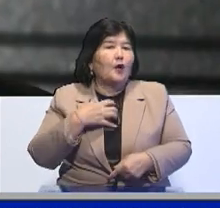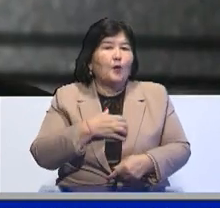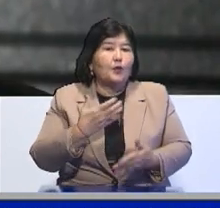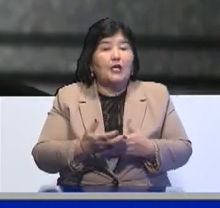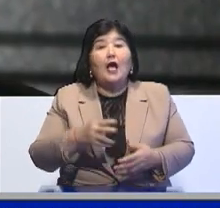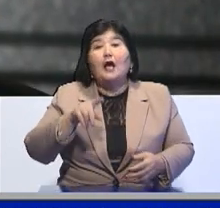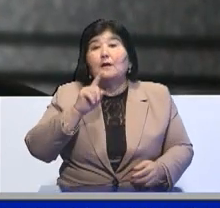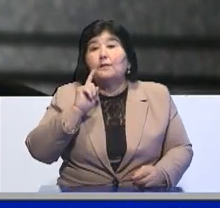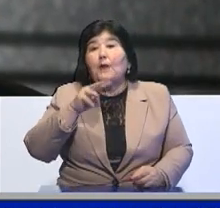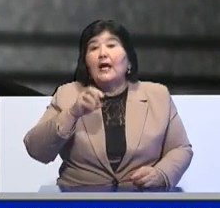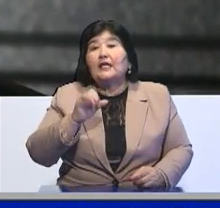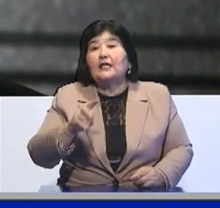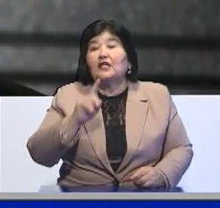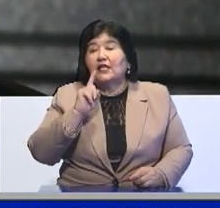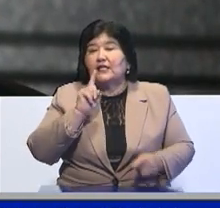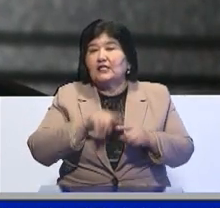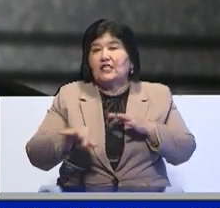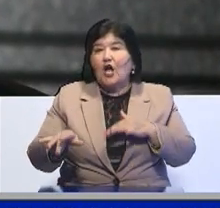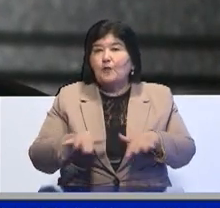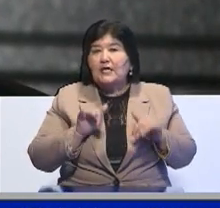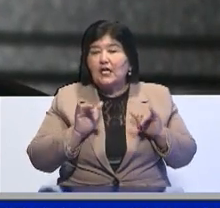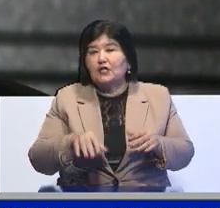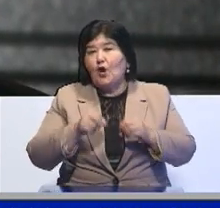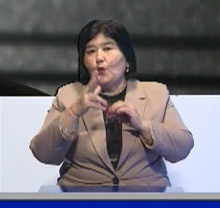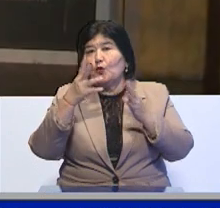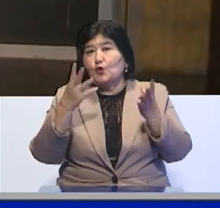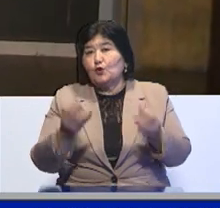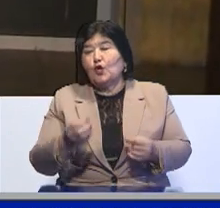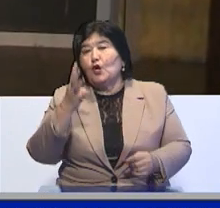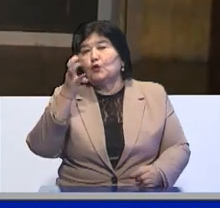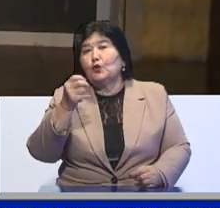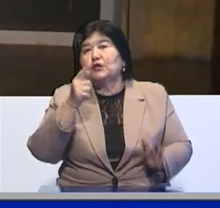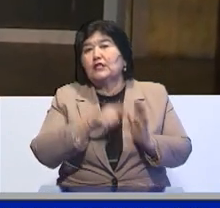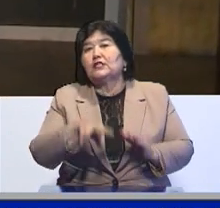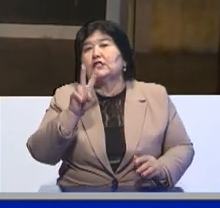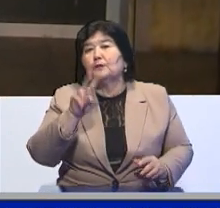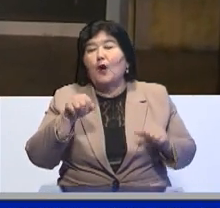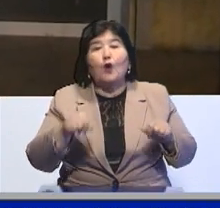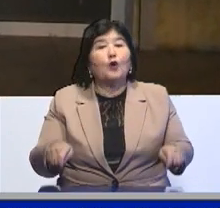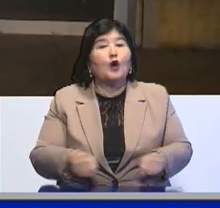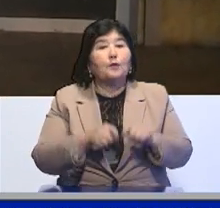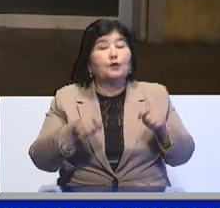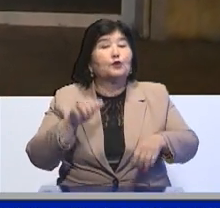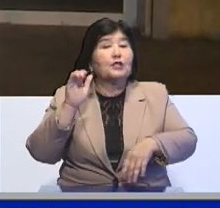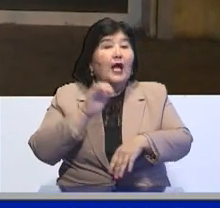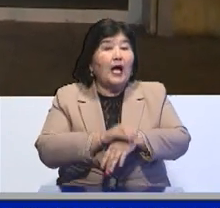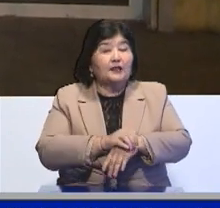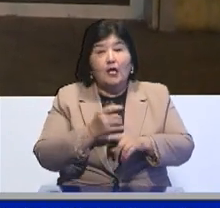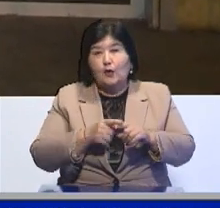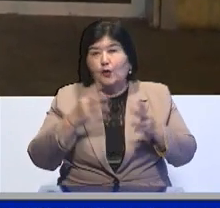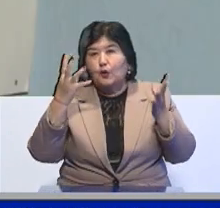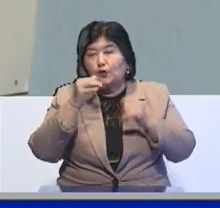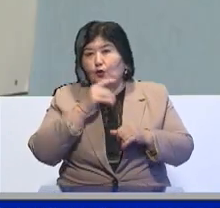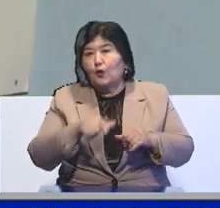Маргинал жастар жедел профилактикалық іс-шарасының 13 күнінде 472 құқық бұзушылығы анықталған. Оның ішінде түнгі